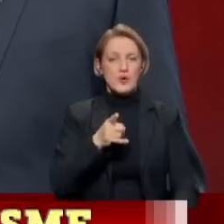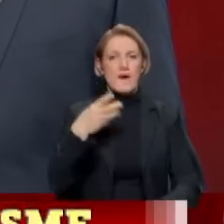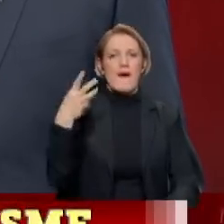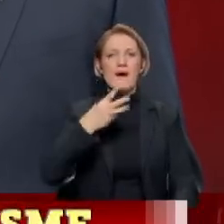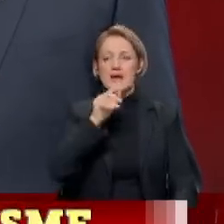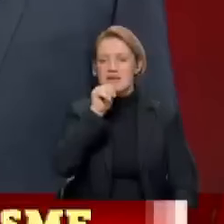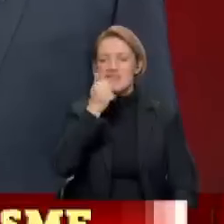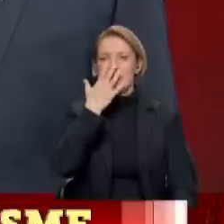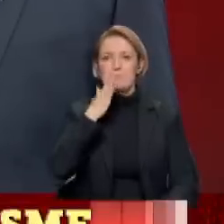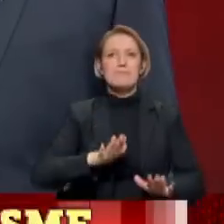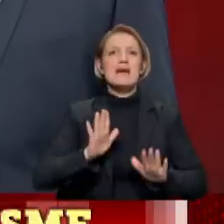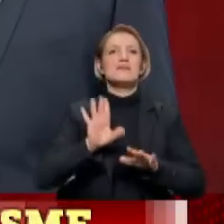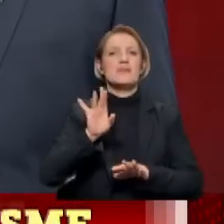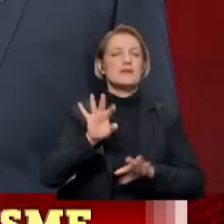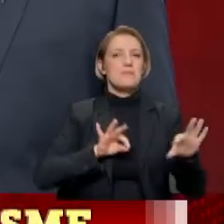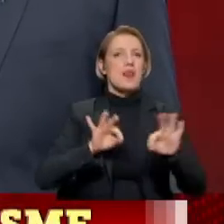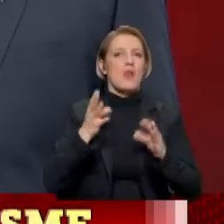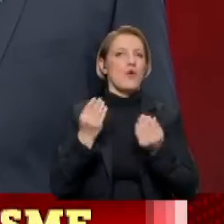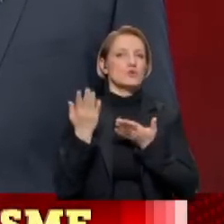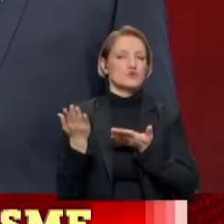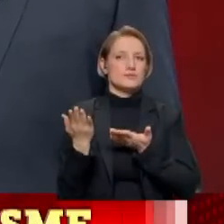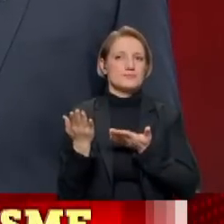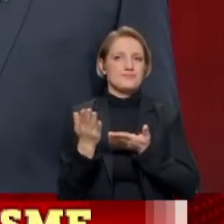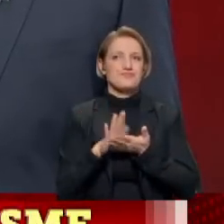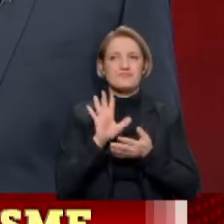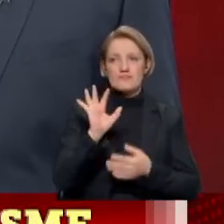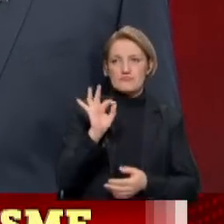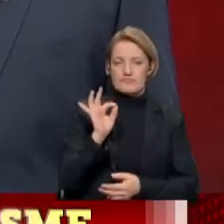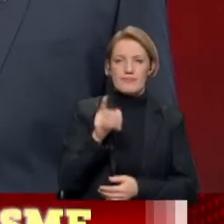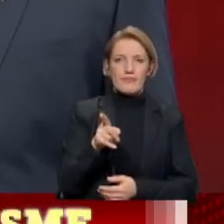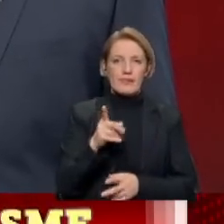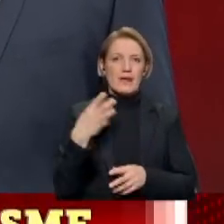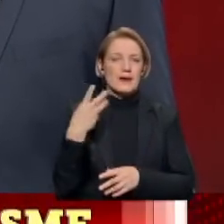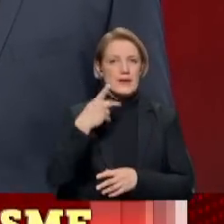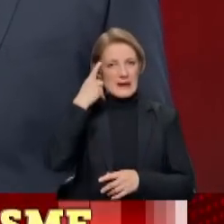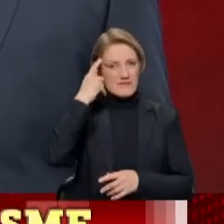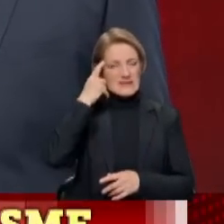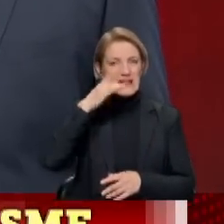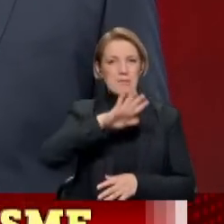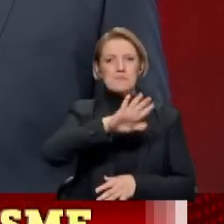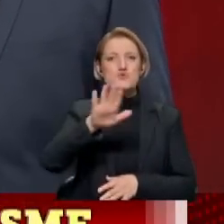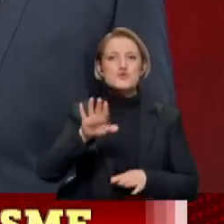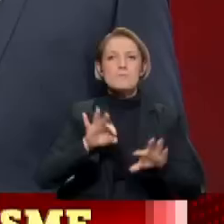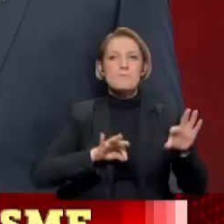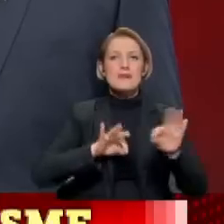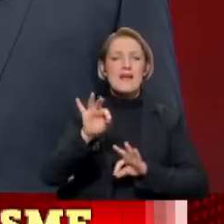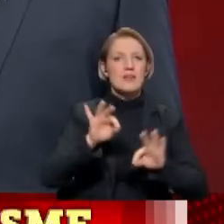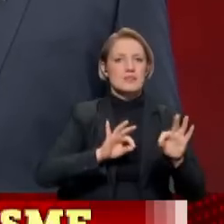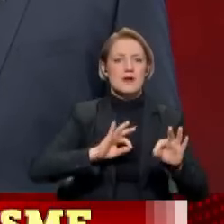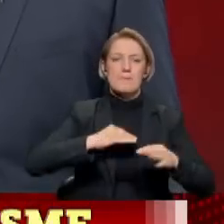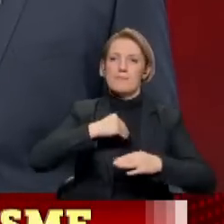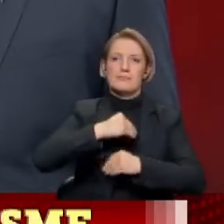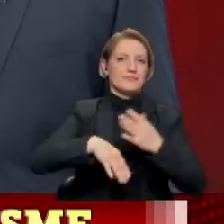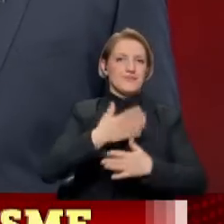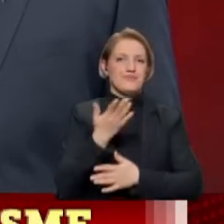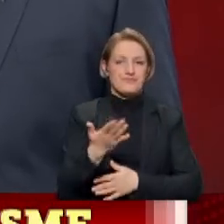hiç beklemediği bir hamle olur. Açıkça söyleyeyim, yani böyle bir hamle Erdoğan'ın kafasındaki bütün denklemleri ve kurguları alt üst eder.